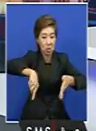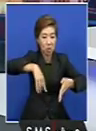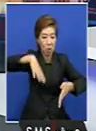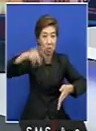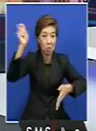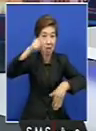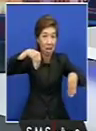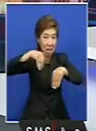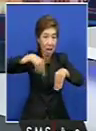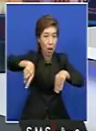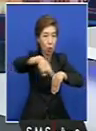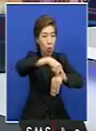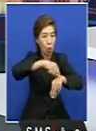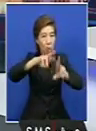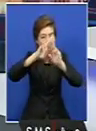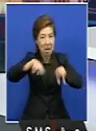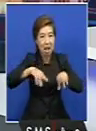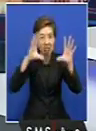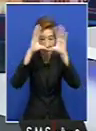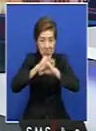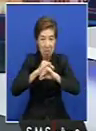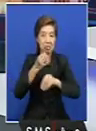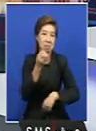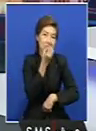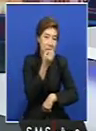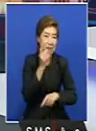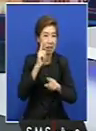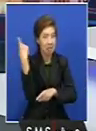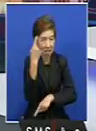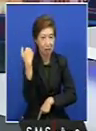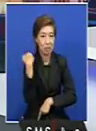ยวเป็นถนนย่านอาหารยามค่ำคืนด้วยนะคะก็อาจจะต้องเตรียมตัวกันไว้ล่วงหน้าสักหน่อยค่ะ